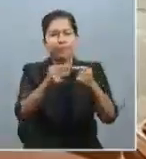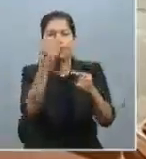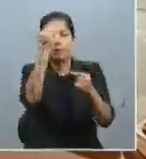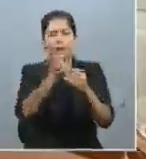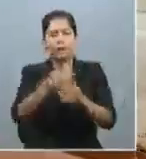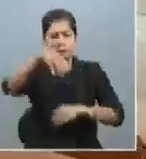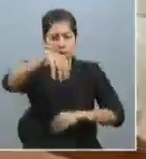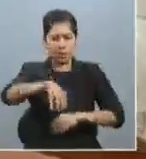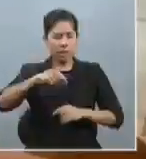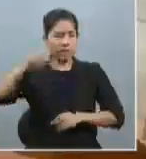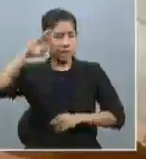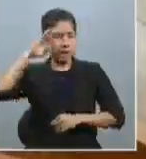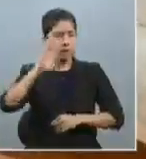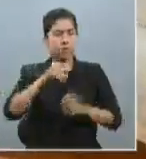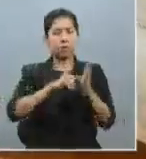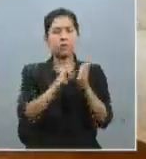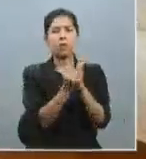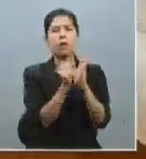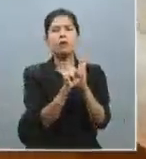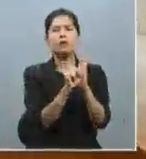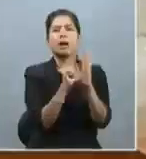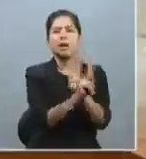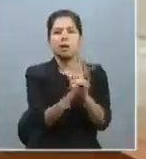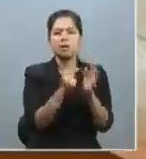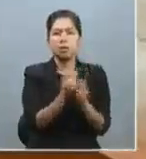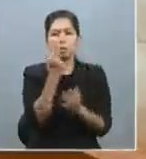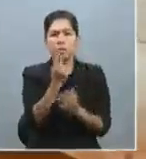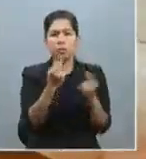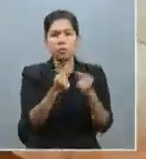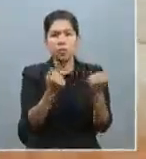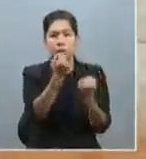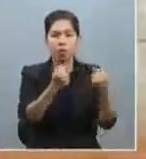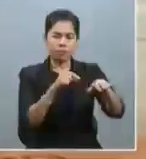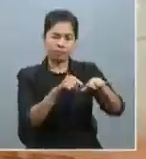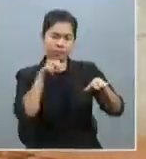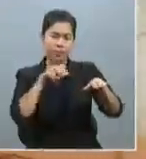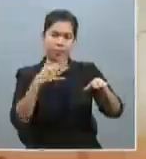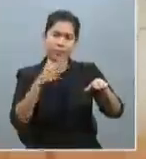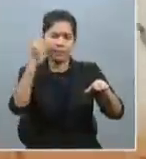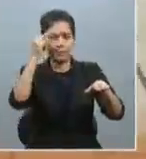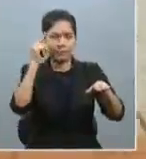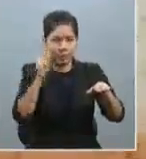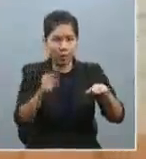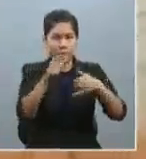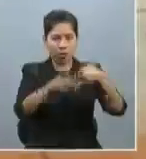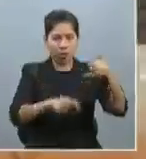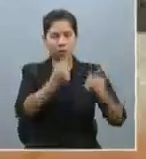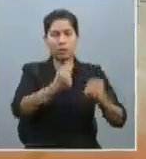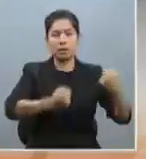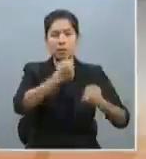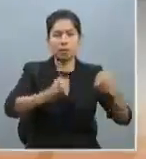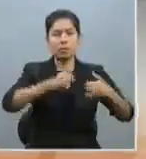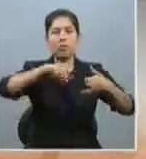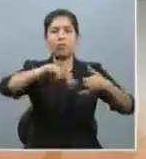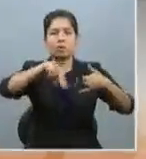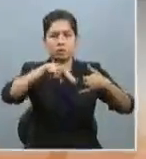านทหารจังหวัดสระแก้วไม่ปรากฏกระบวนรถที่ใช้หลบหนีบริเวณด่านเข้าออกก็เดี๋ยวต้องนำคนขับรถมาสอบสวนต่อไปนะครับ